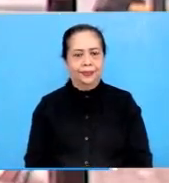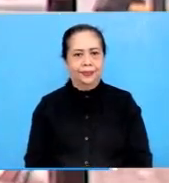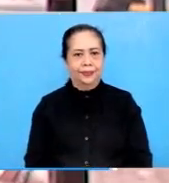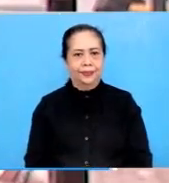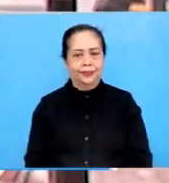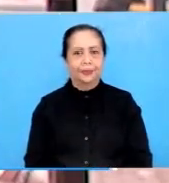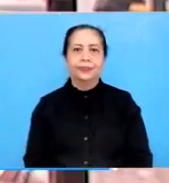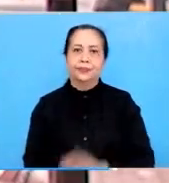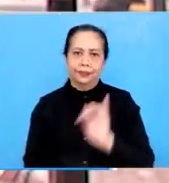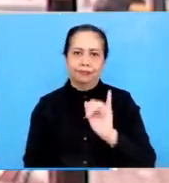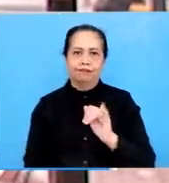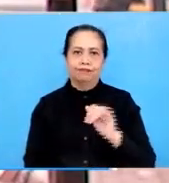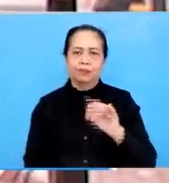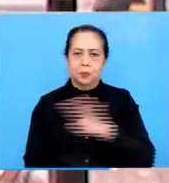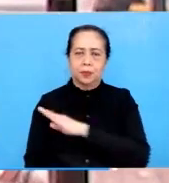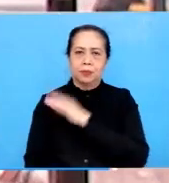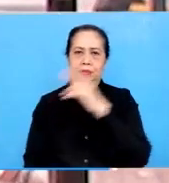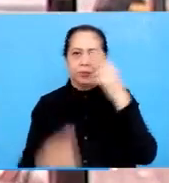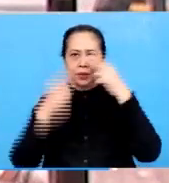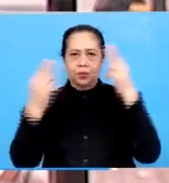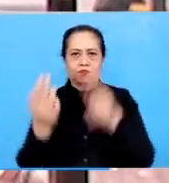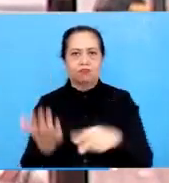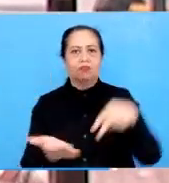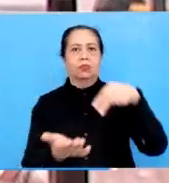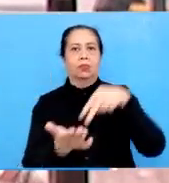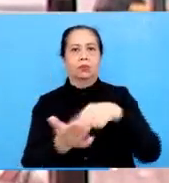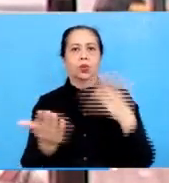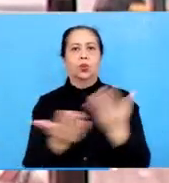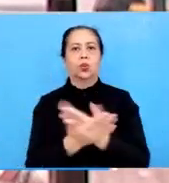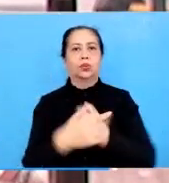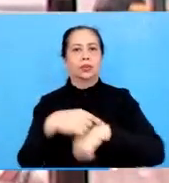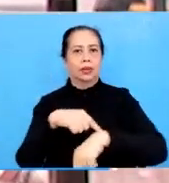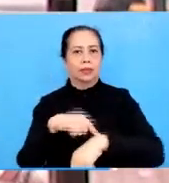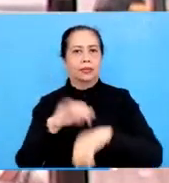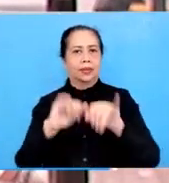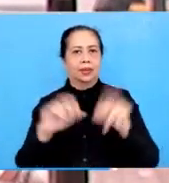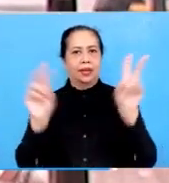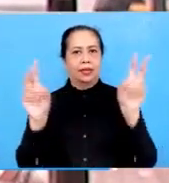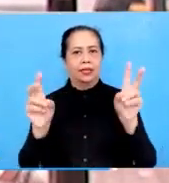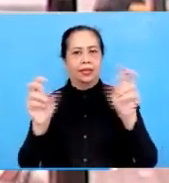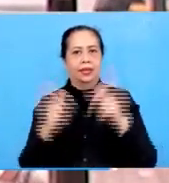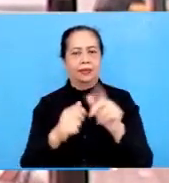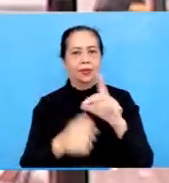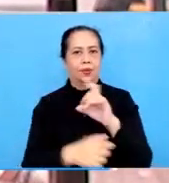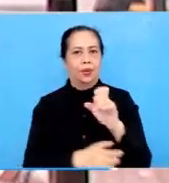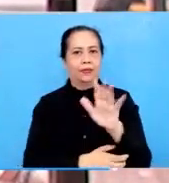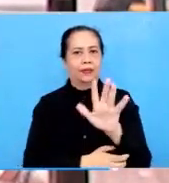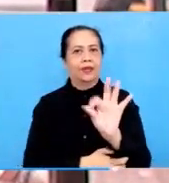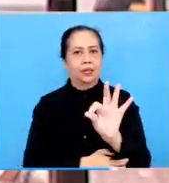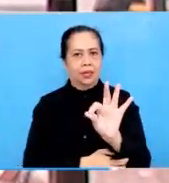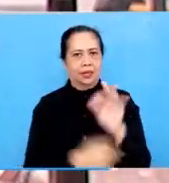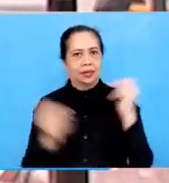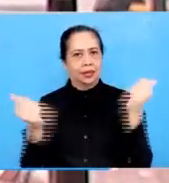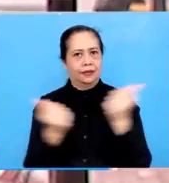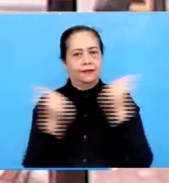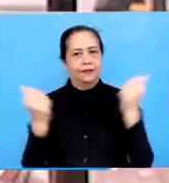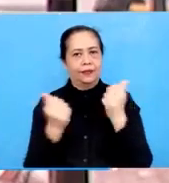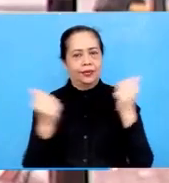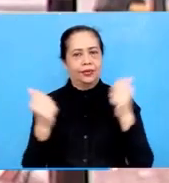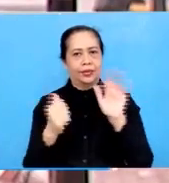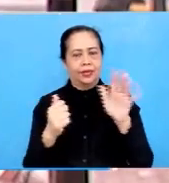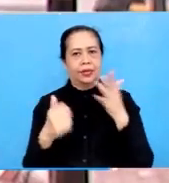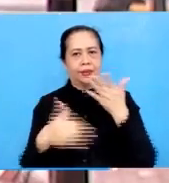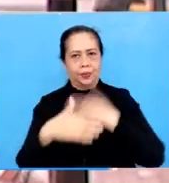Gretchen, kabayanihan at pagtindig sa makabagong panahon. Ito yung tema sa 159 na kaarawan ni